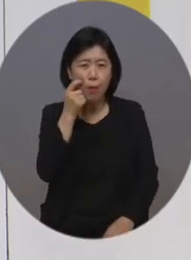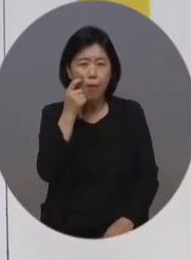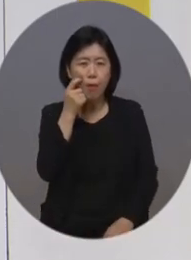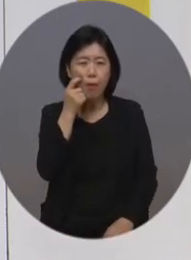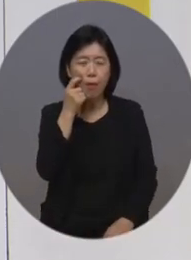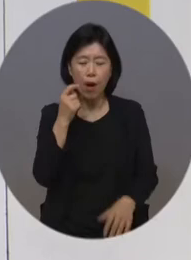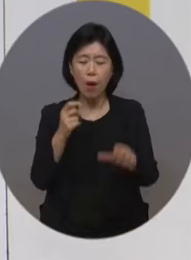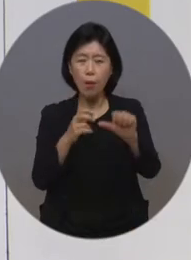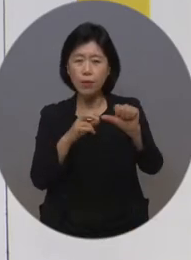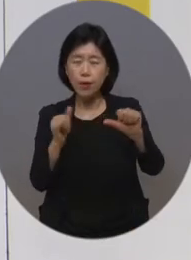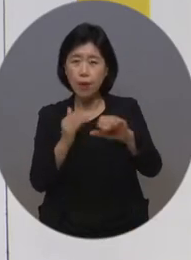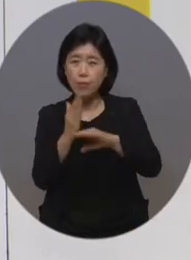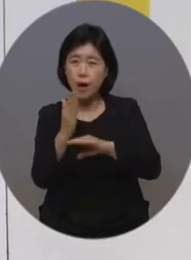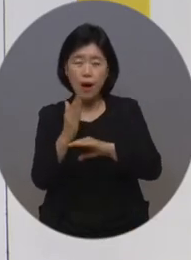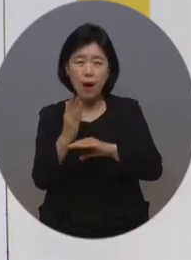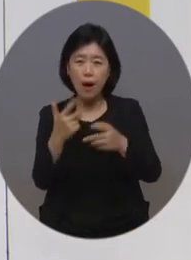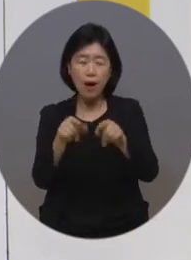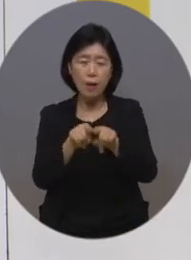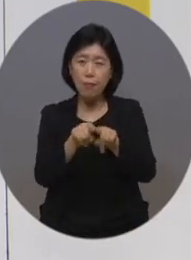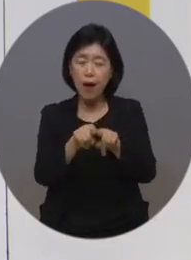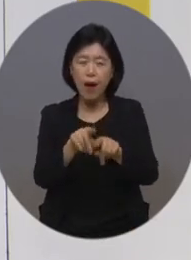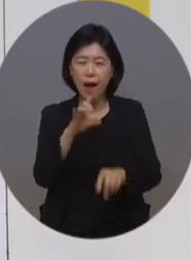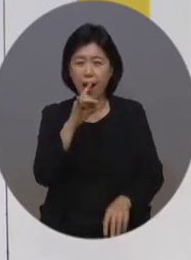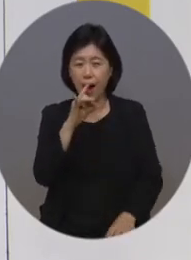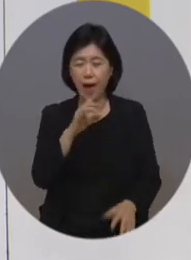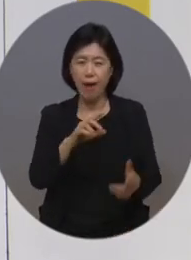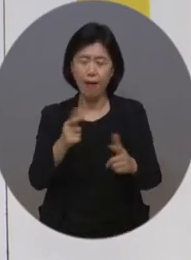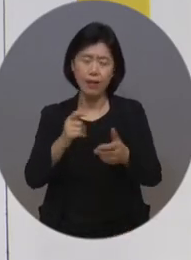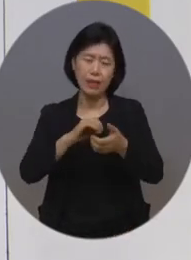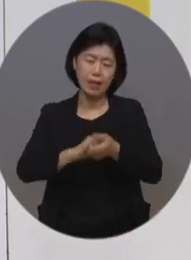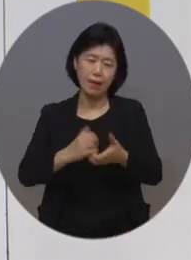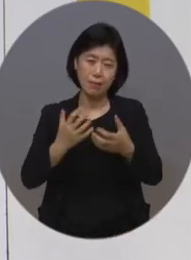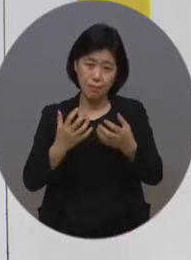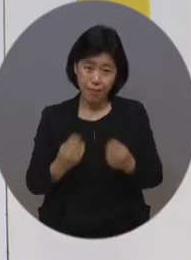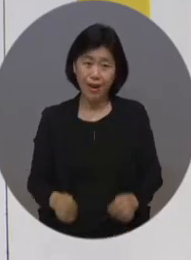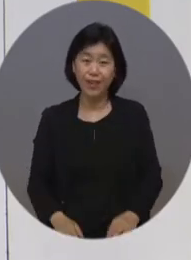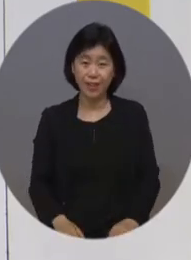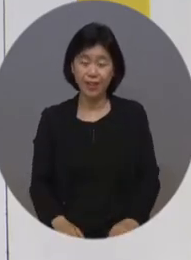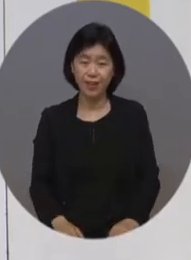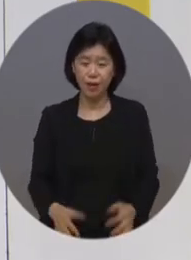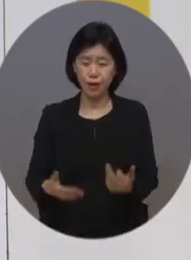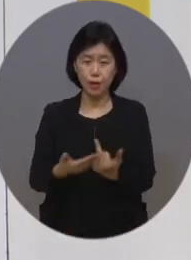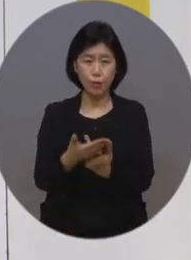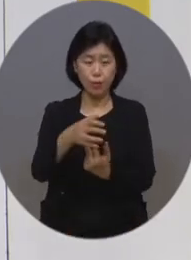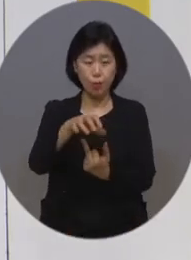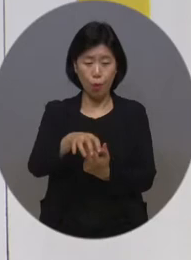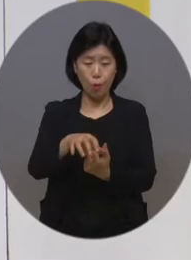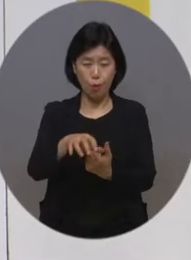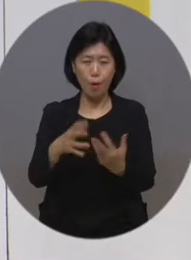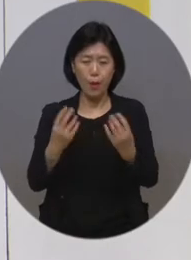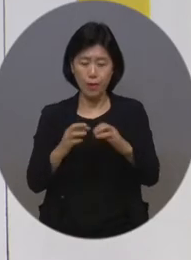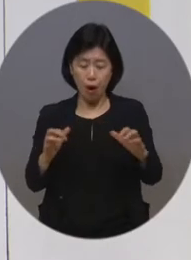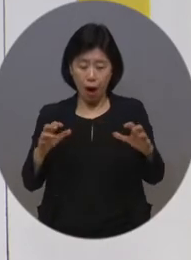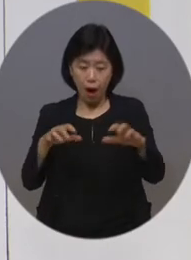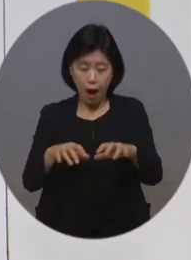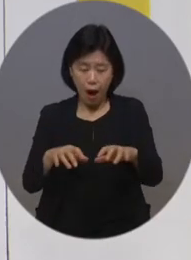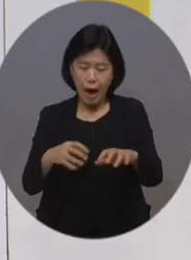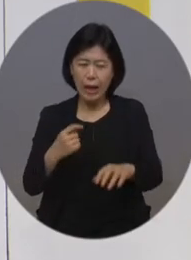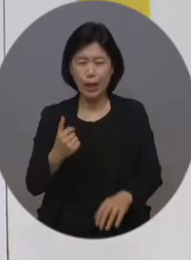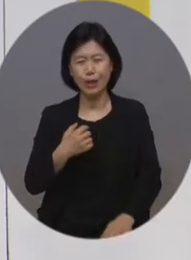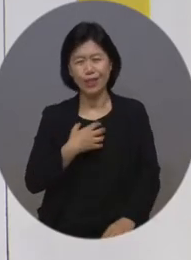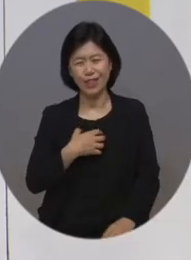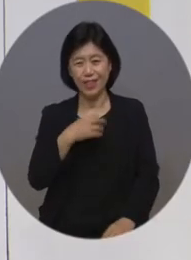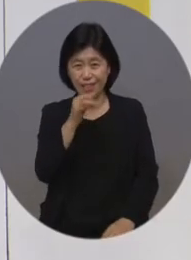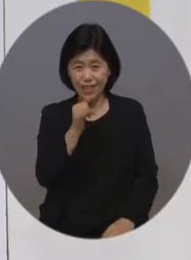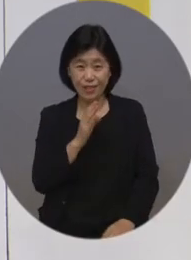답답하신 데 4 어 제주도로 너무 많이 오셔도 걱정이지만 예 그래도 와서 음 힐링도